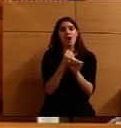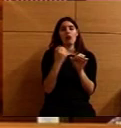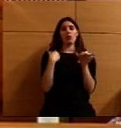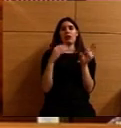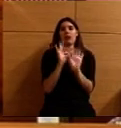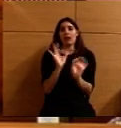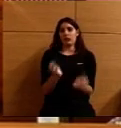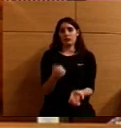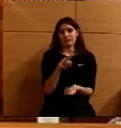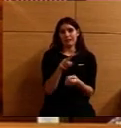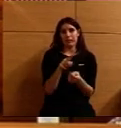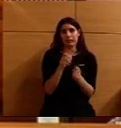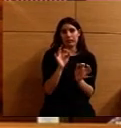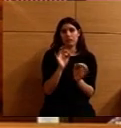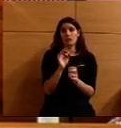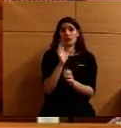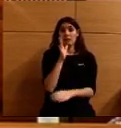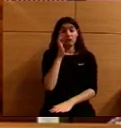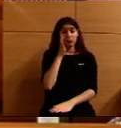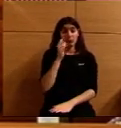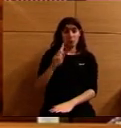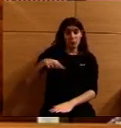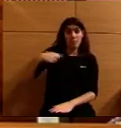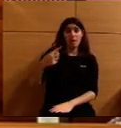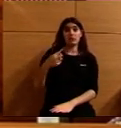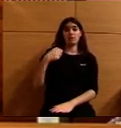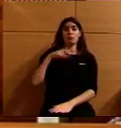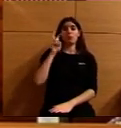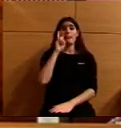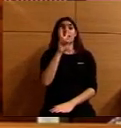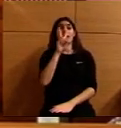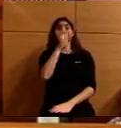tindre aquests mercantils. Però vaig més enllà,